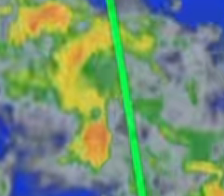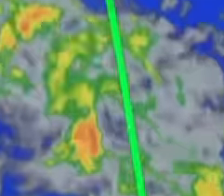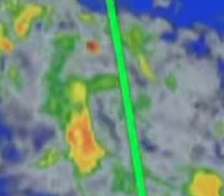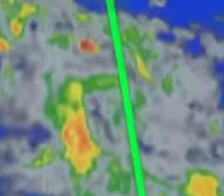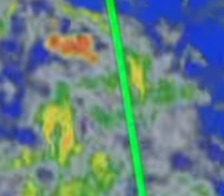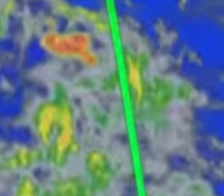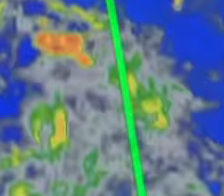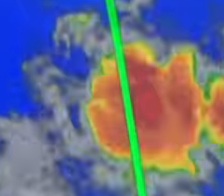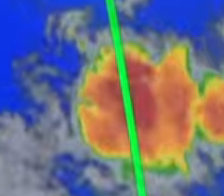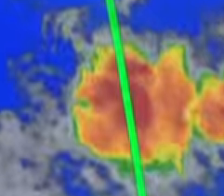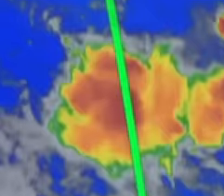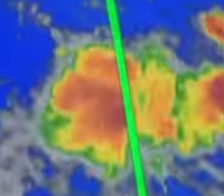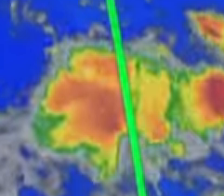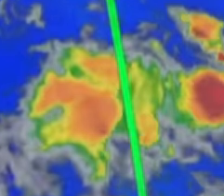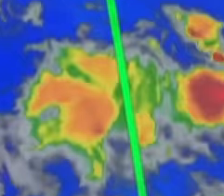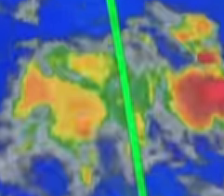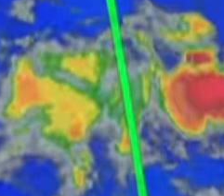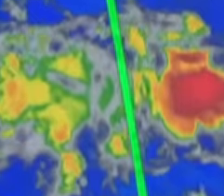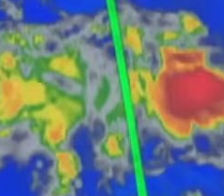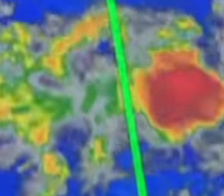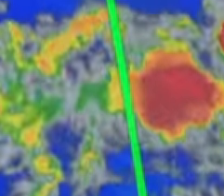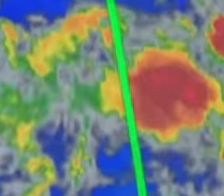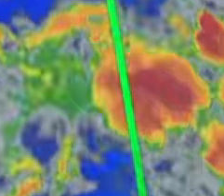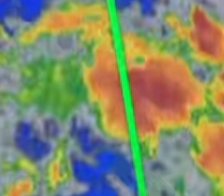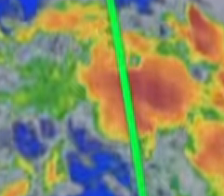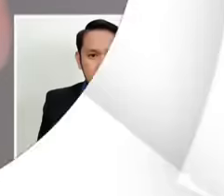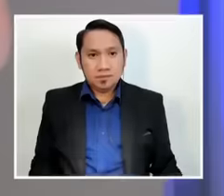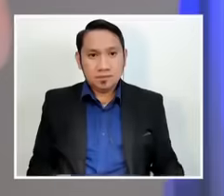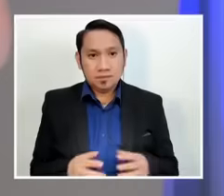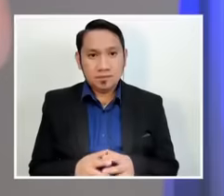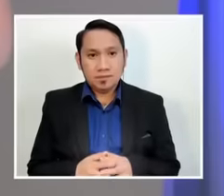lagay ng panahon. Ako po si Ariel Rojas. Ingat ka, pamilya.